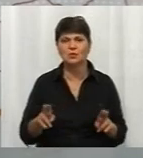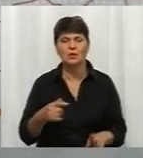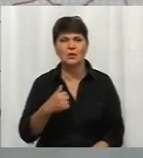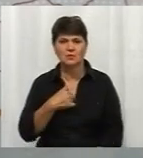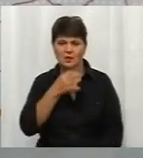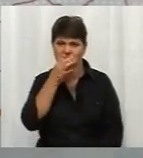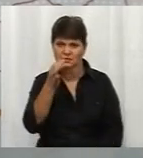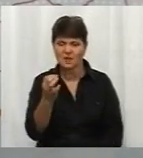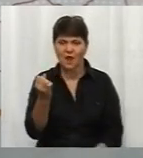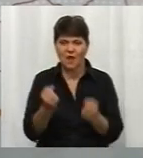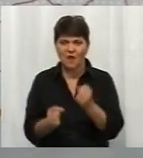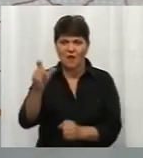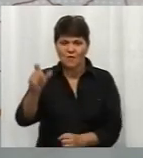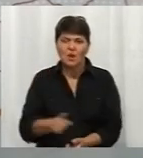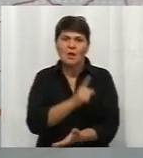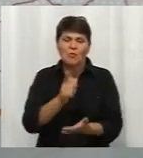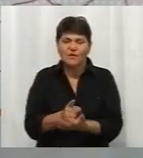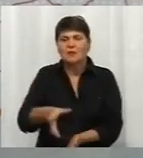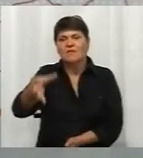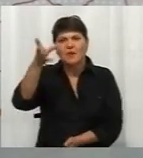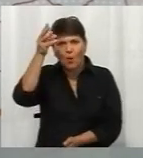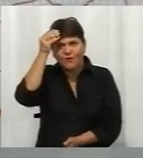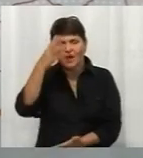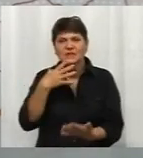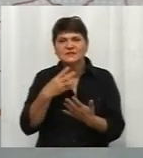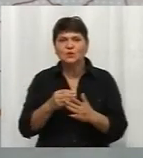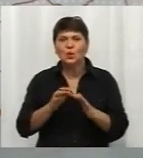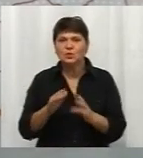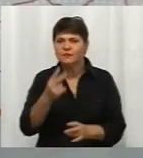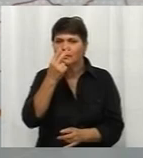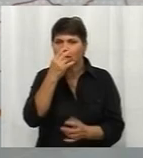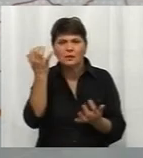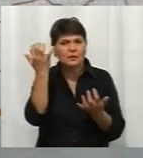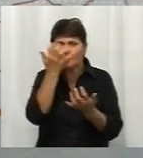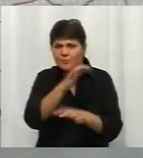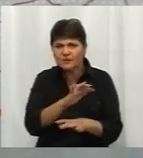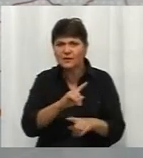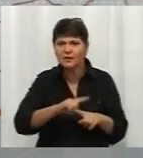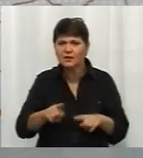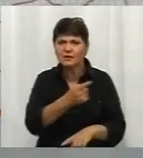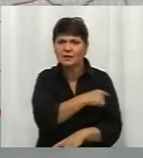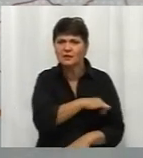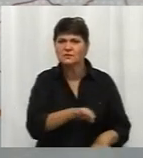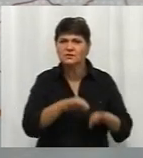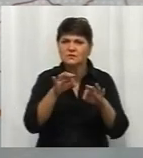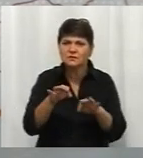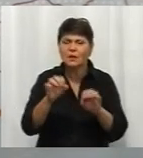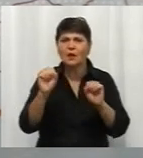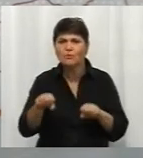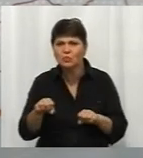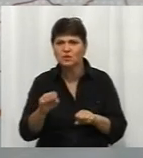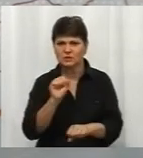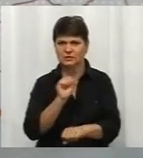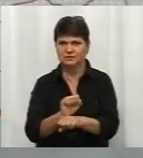наголошував, що водій повинен врахувати всі свої дії, що не побачивши швидку, різко змінити або зупинитися. В такому випадку він може іншим